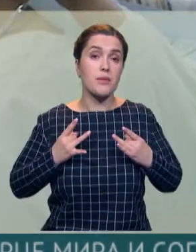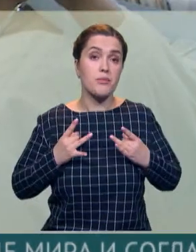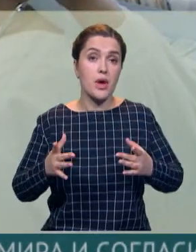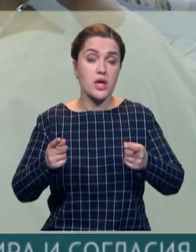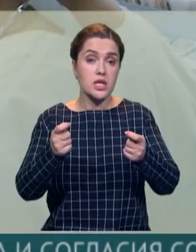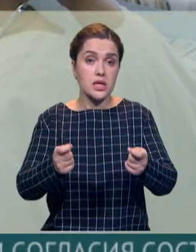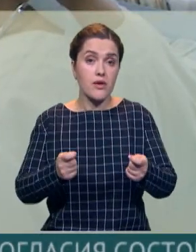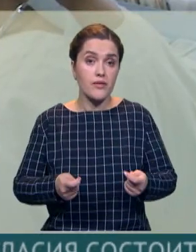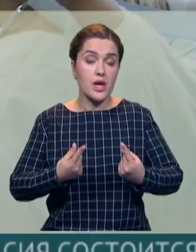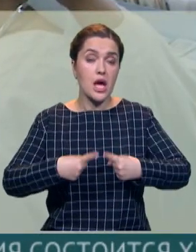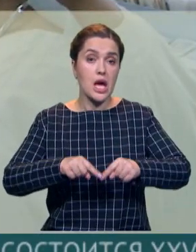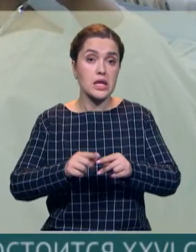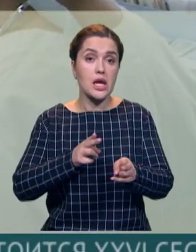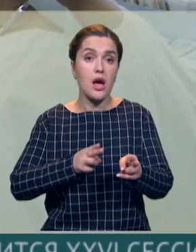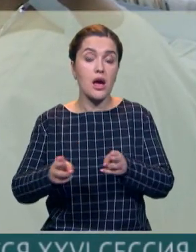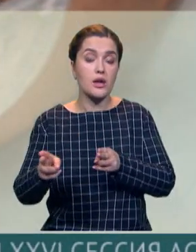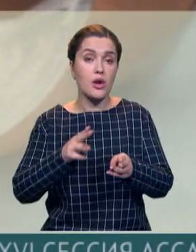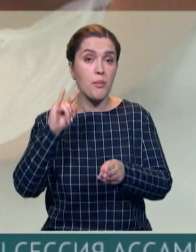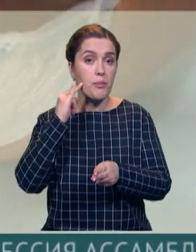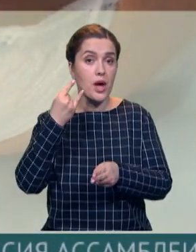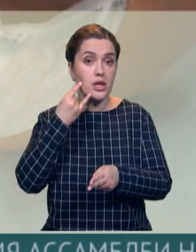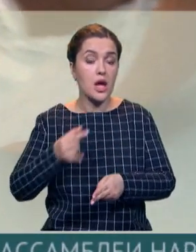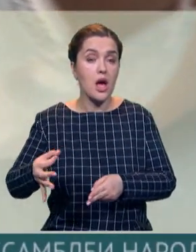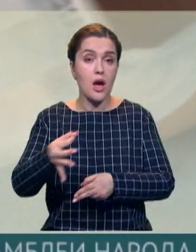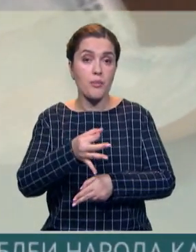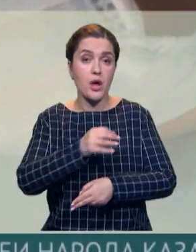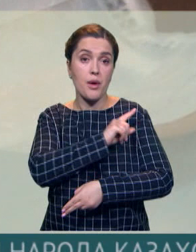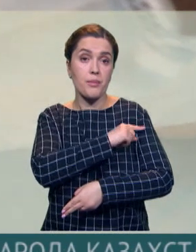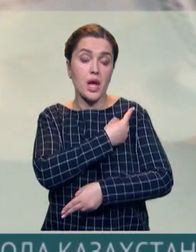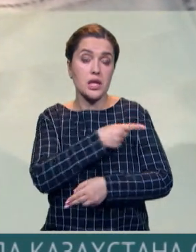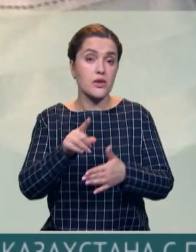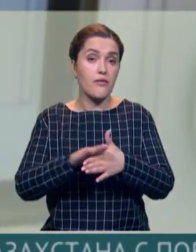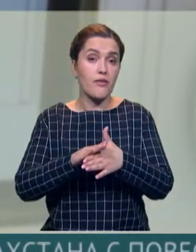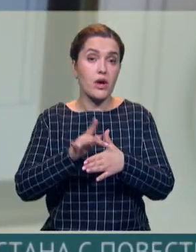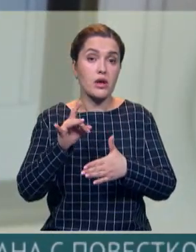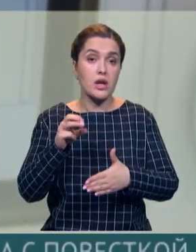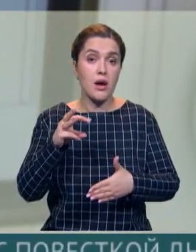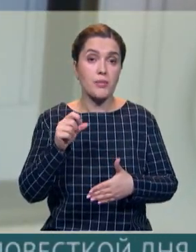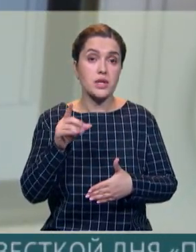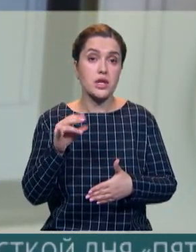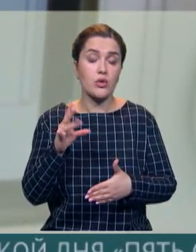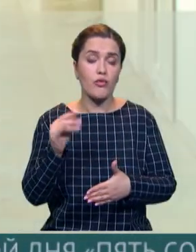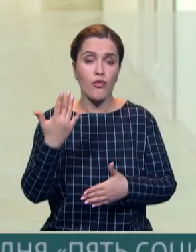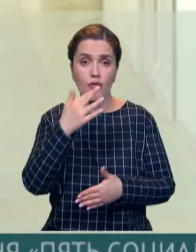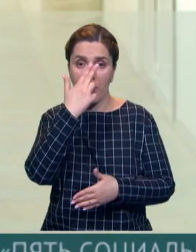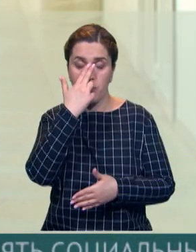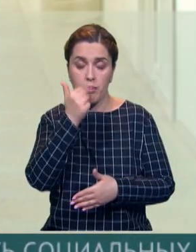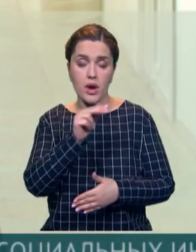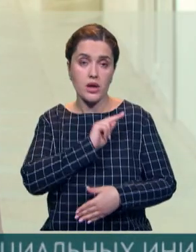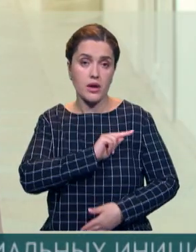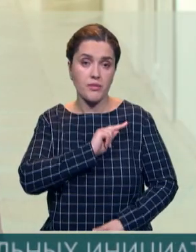заведующего отделением хирургии Павлодарской областной больницы Ерлана Рамазанова это уже привычный график работы.